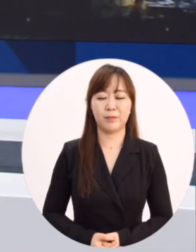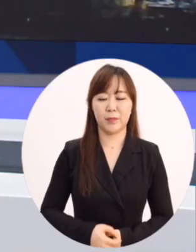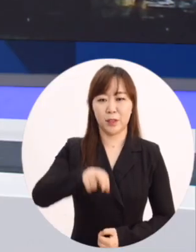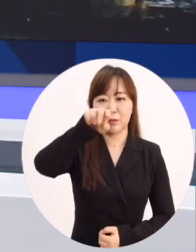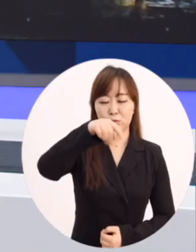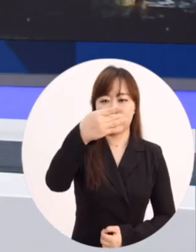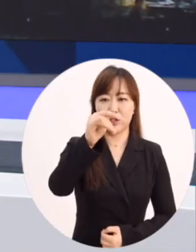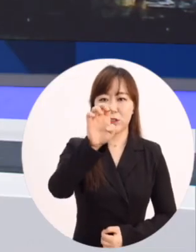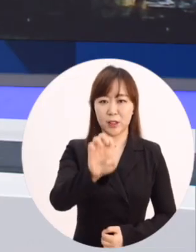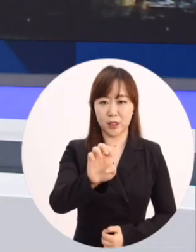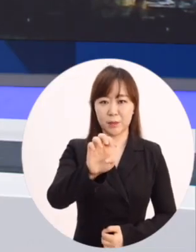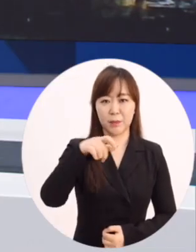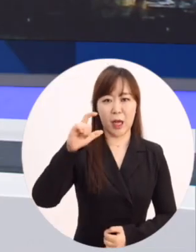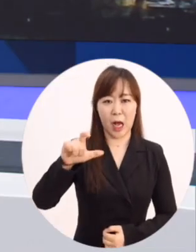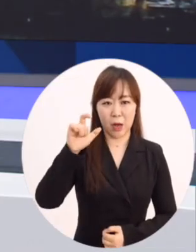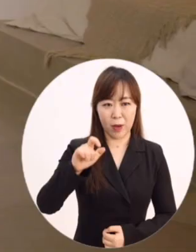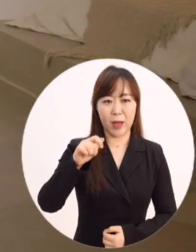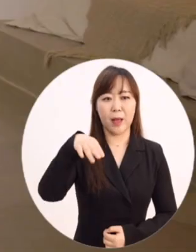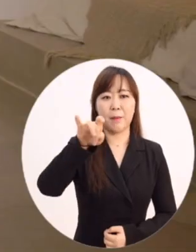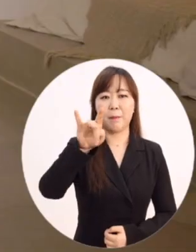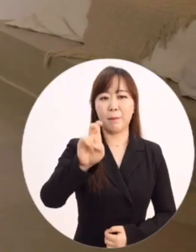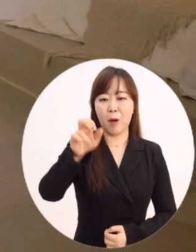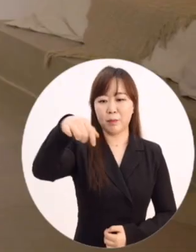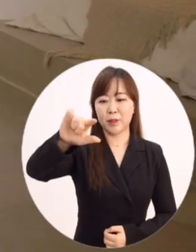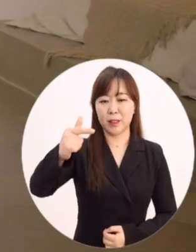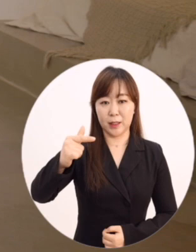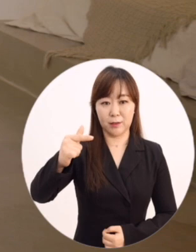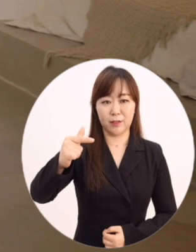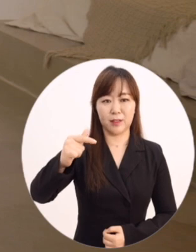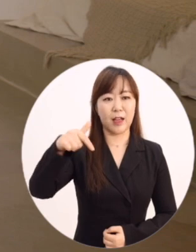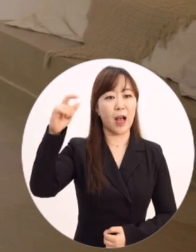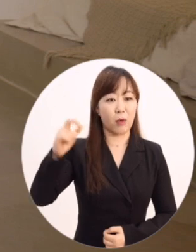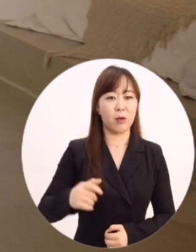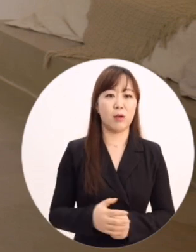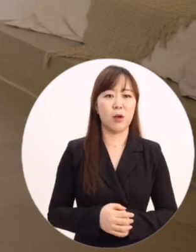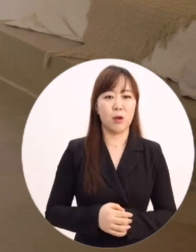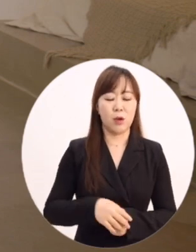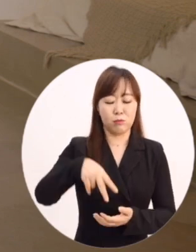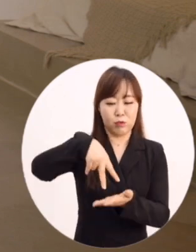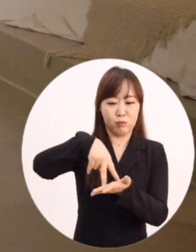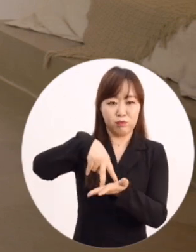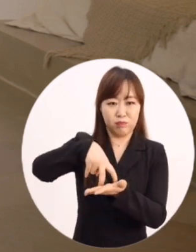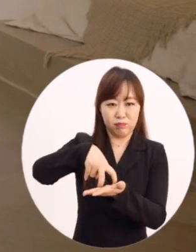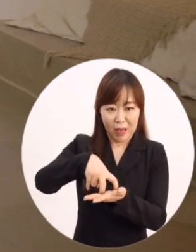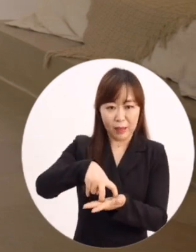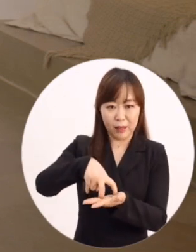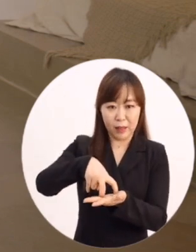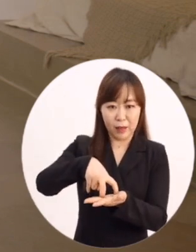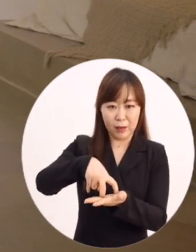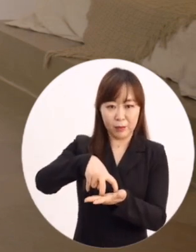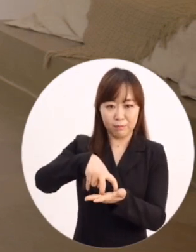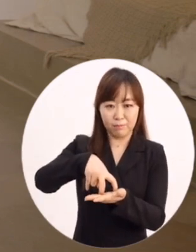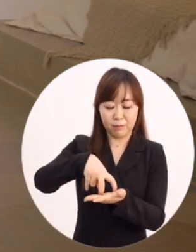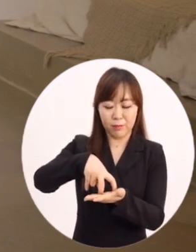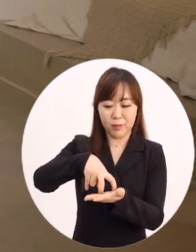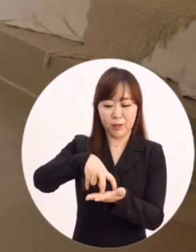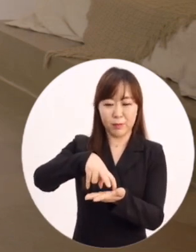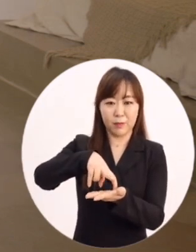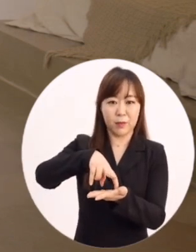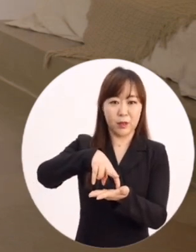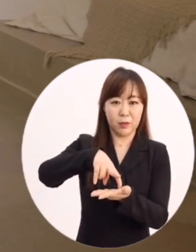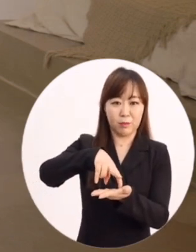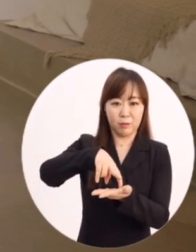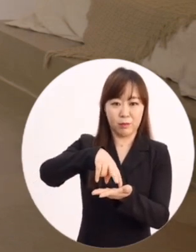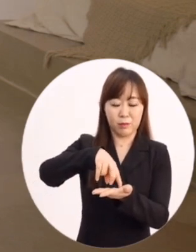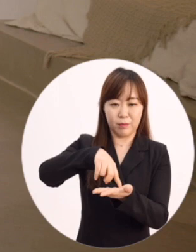무릎 관절 편근 강화. 무릎이 구부러진 위치에서 시작해 한쪽 무릎을 펴고 천천히